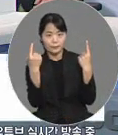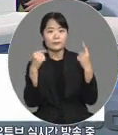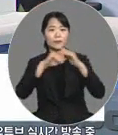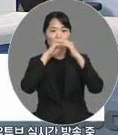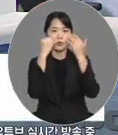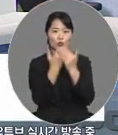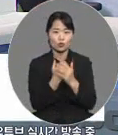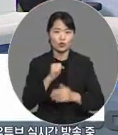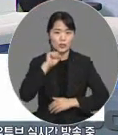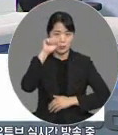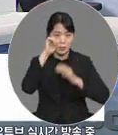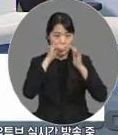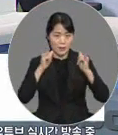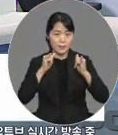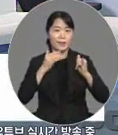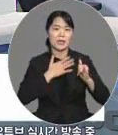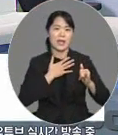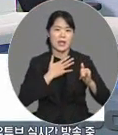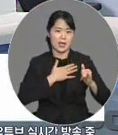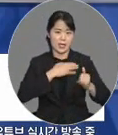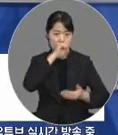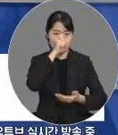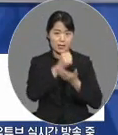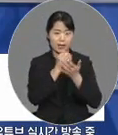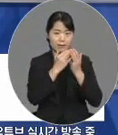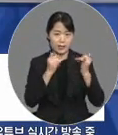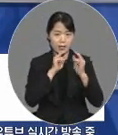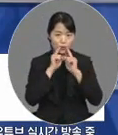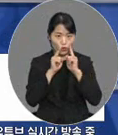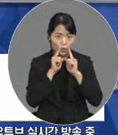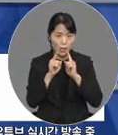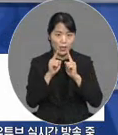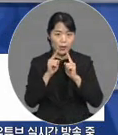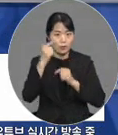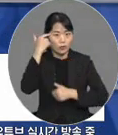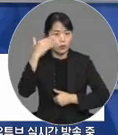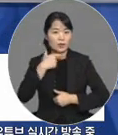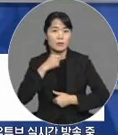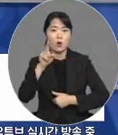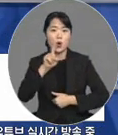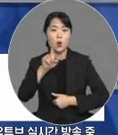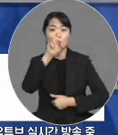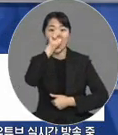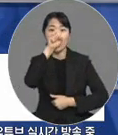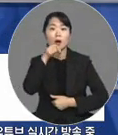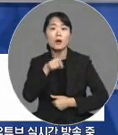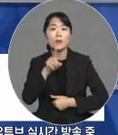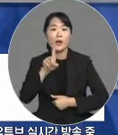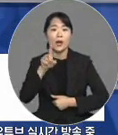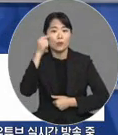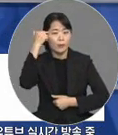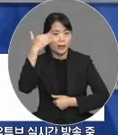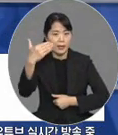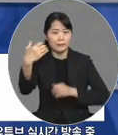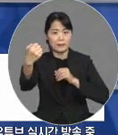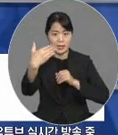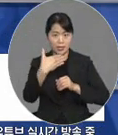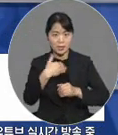후보의 강점은 뭐라고 생각하십니까? 저는 다른 후보에 비해서 현장을 잘